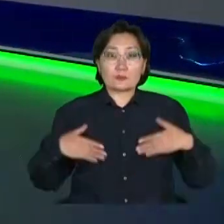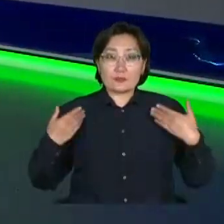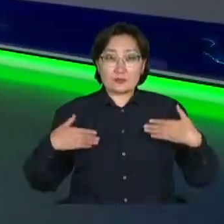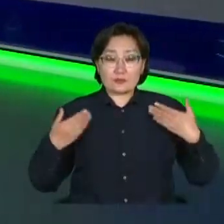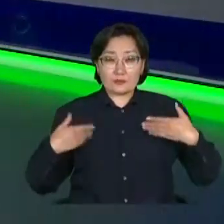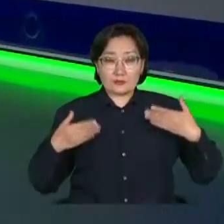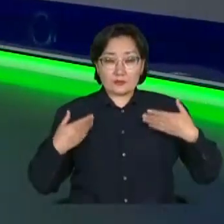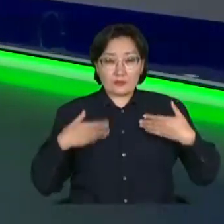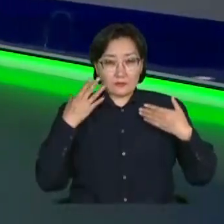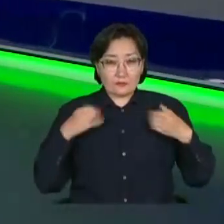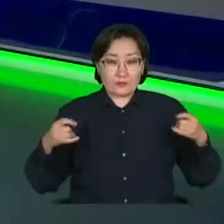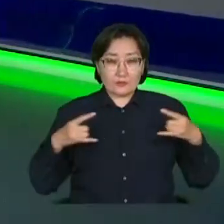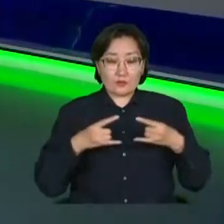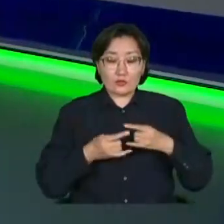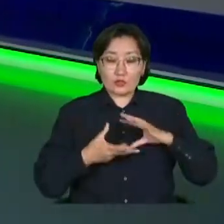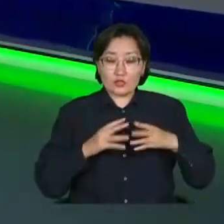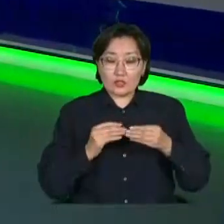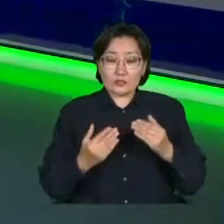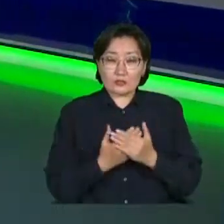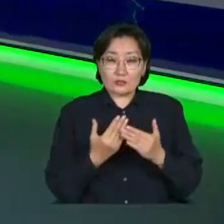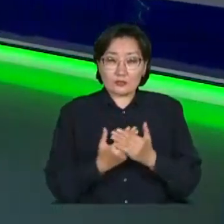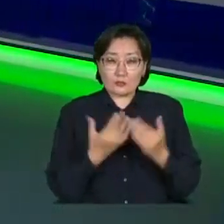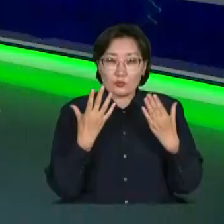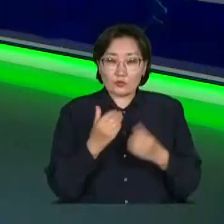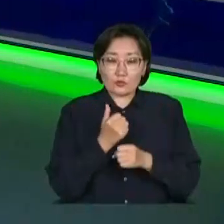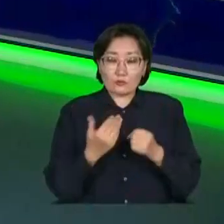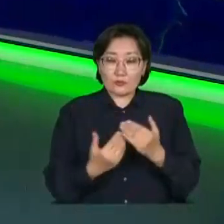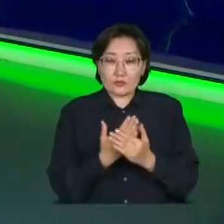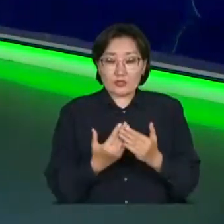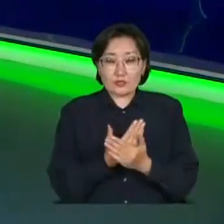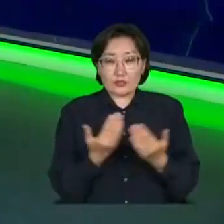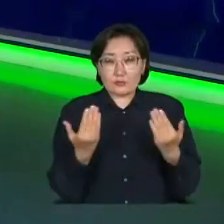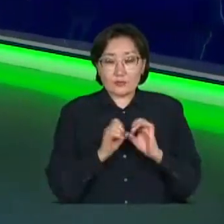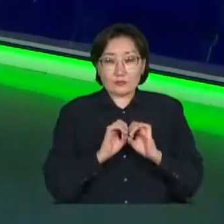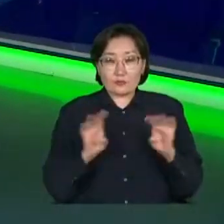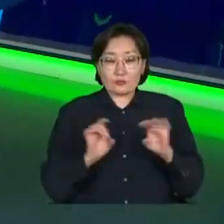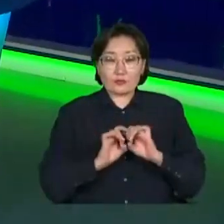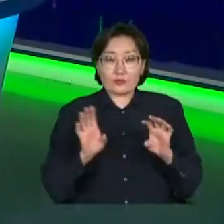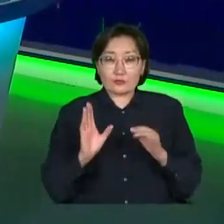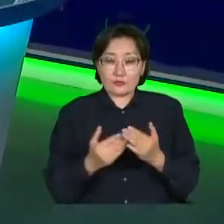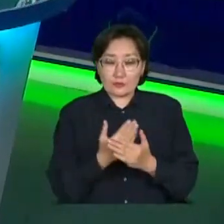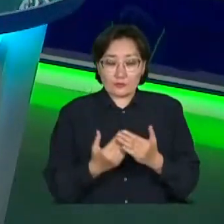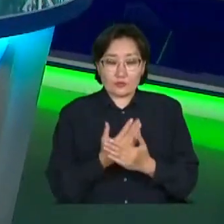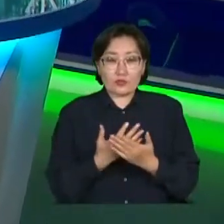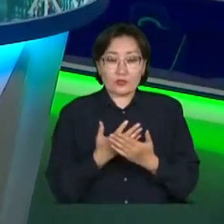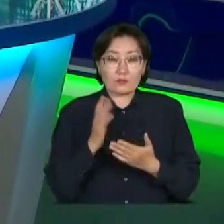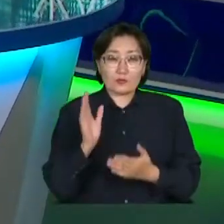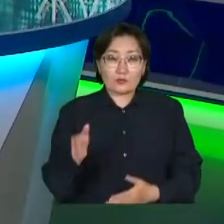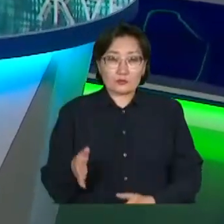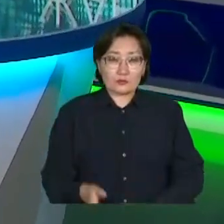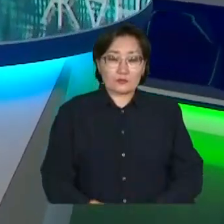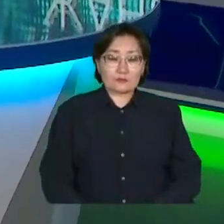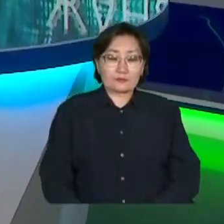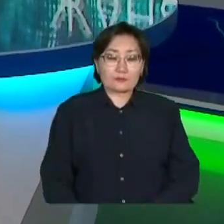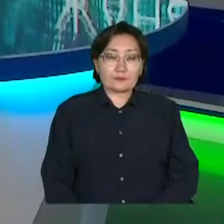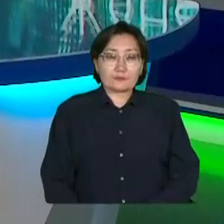Армысыздар, Алматы телеарнасының тікелей эфирінде қорытынды жаңалықтар студияда мен Аяулым Көлжігіт және әріптесім Бұлбұл Қалнұрқызы. Бүгінгі шығарылымнан